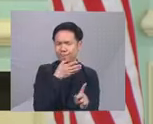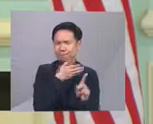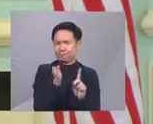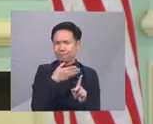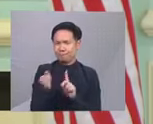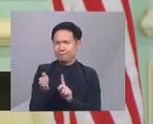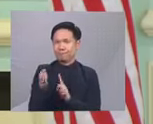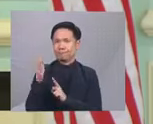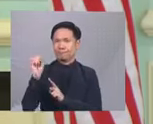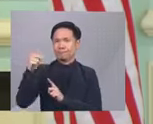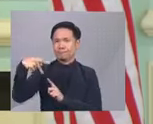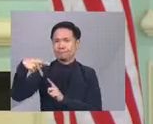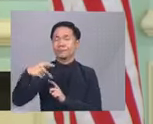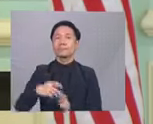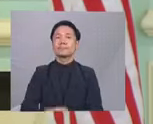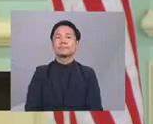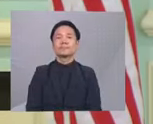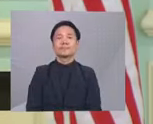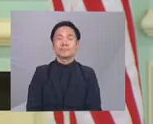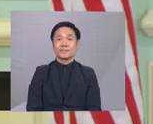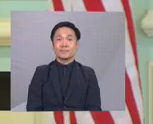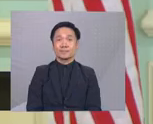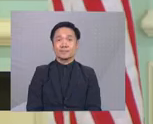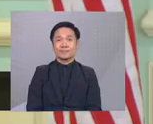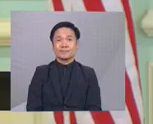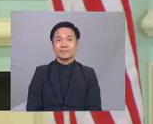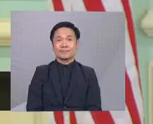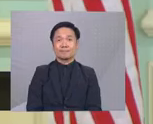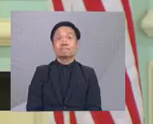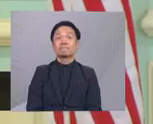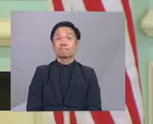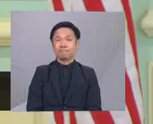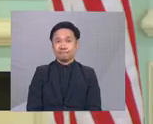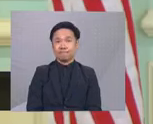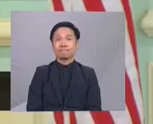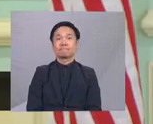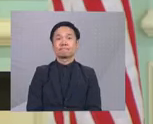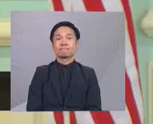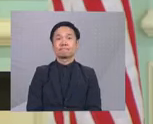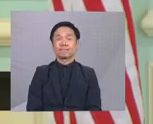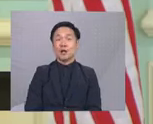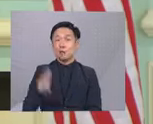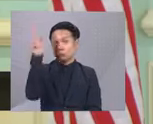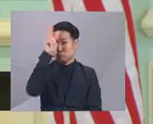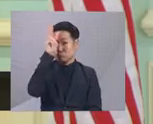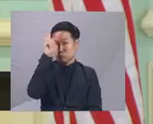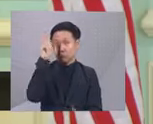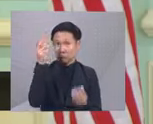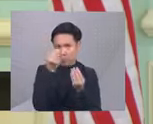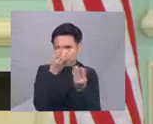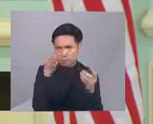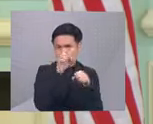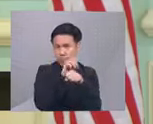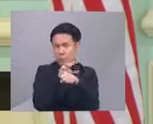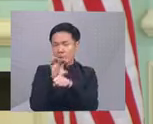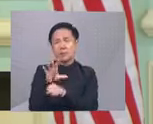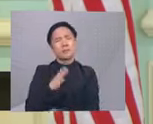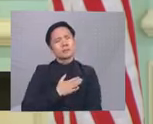SOP. Jadi seperti biasa, pihak kerajaan ingin menasihatkan dan